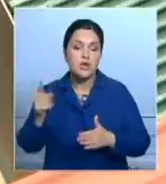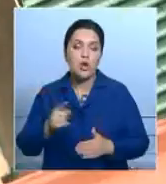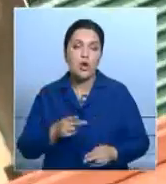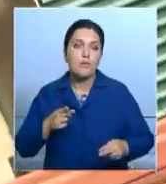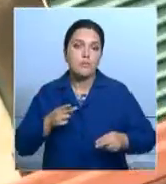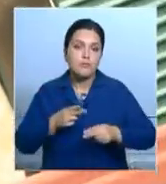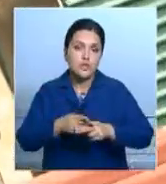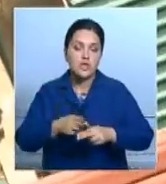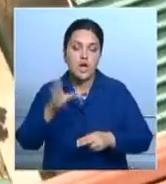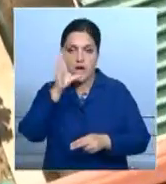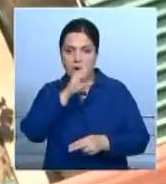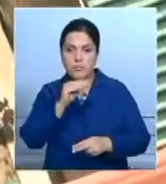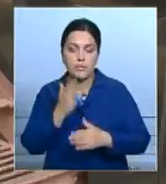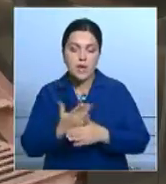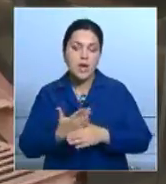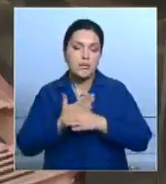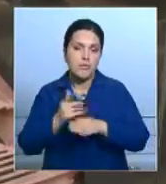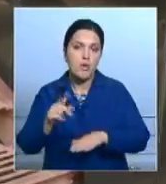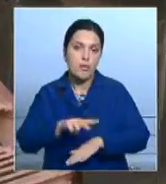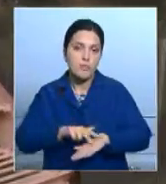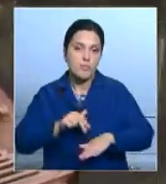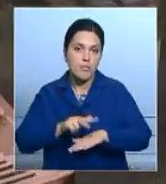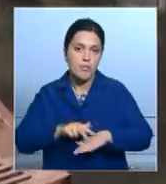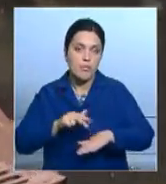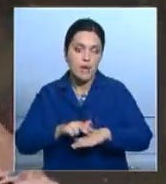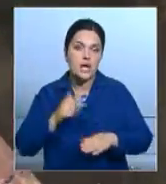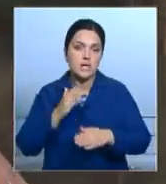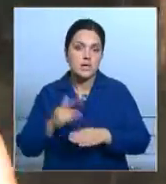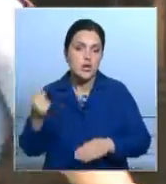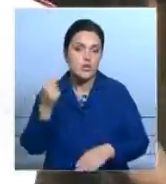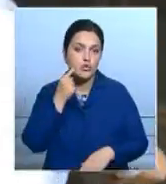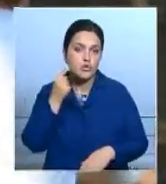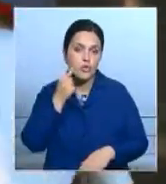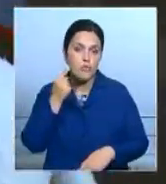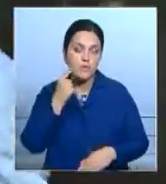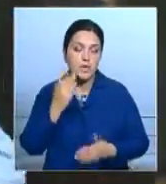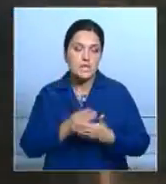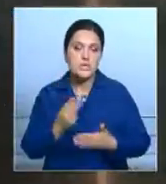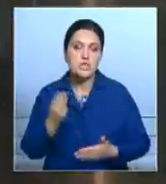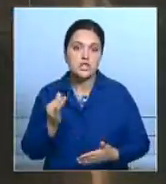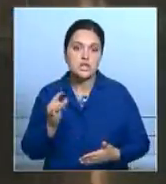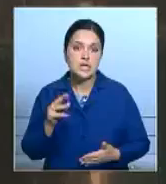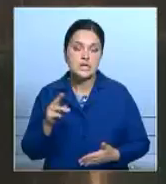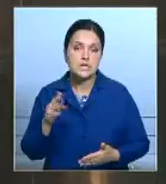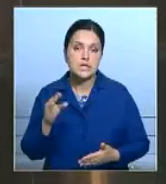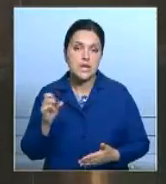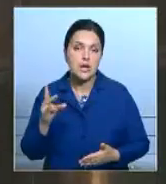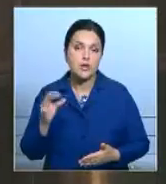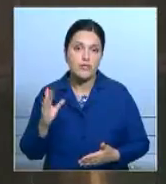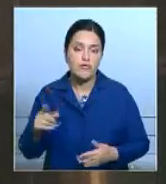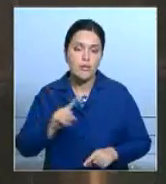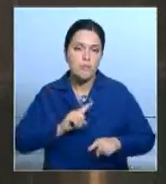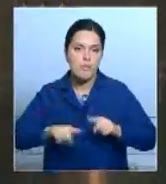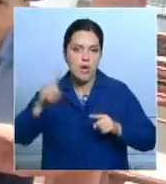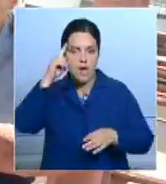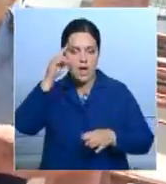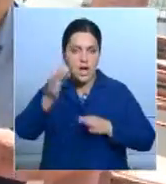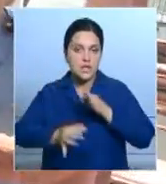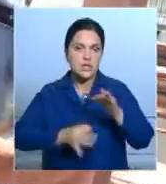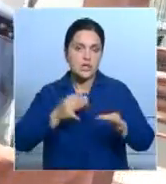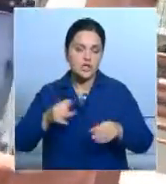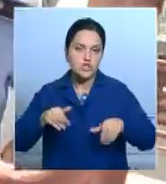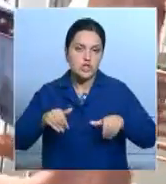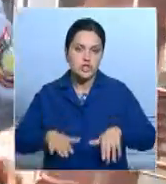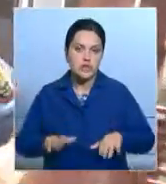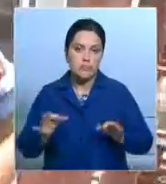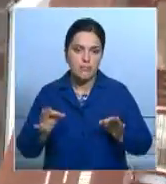роковой ошибки удалось только благодаря этому человеку. Скромный участковый Азамат Шериизданов смог быстро проанализировать ситуацию и